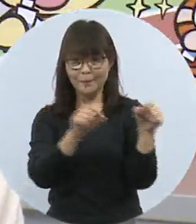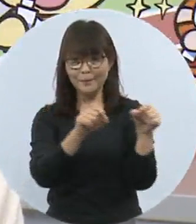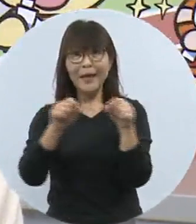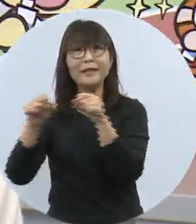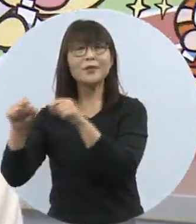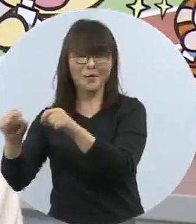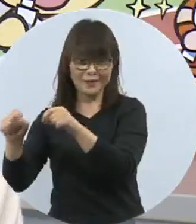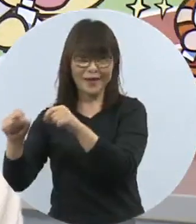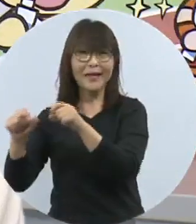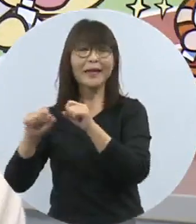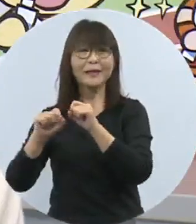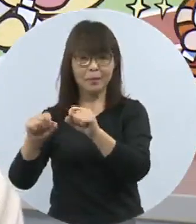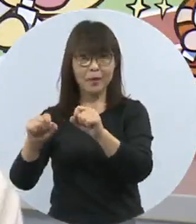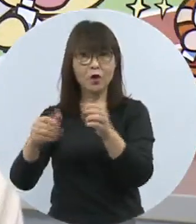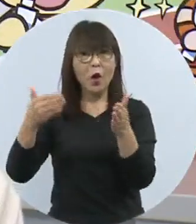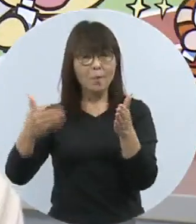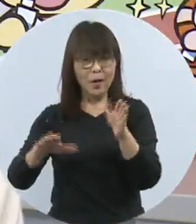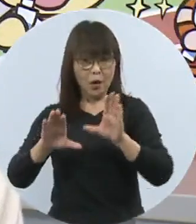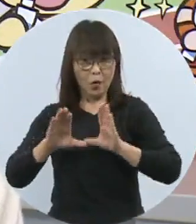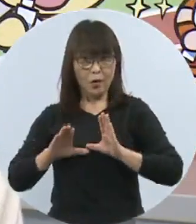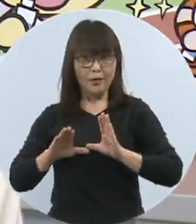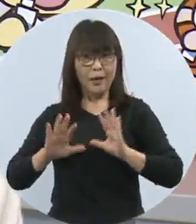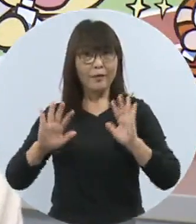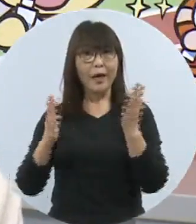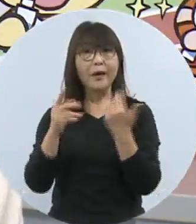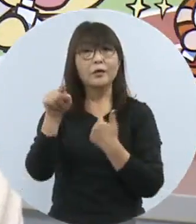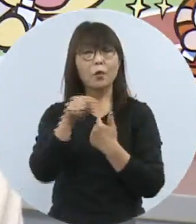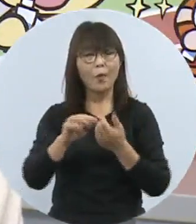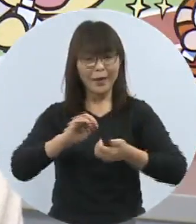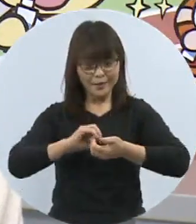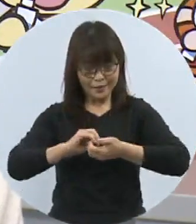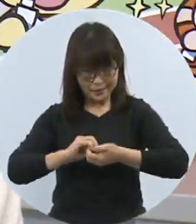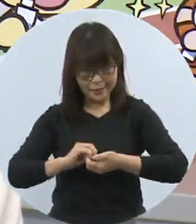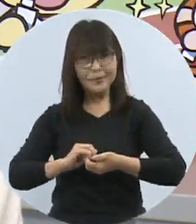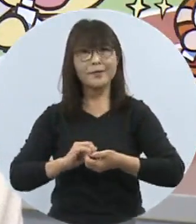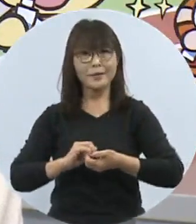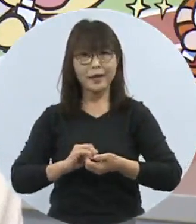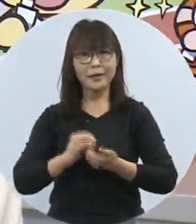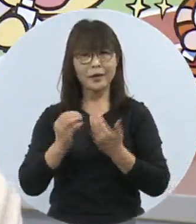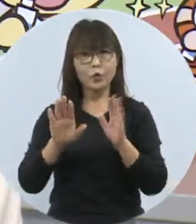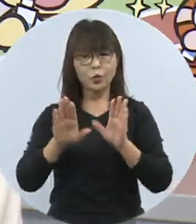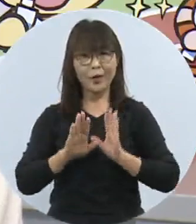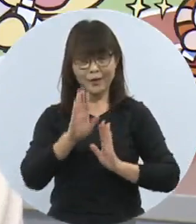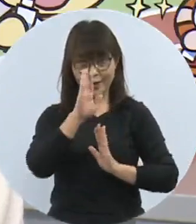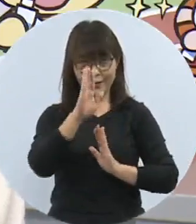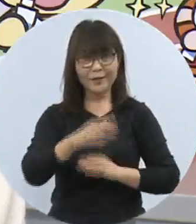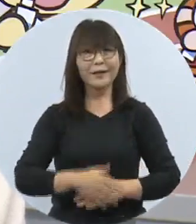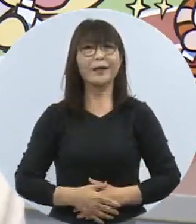行っておりますので、まだ受けていらっしゃらない方はぜひお受けになられてください。